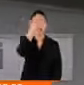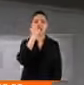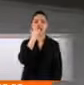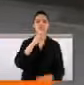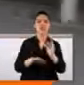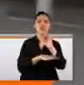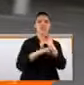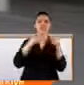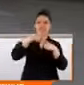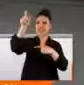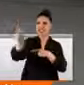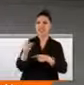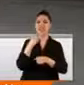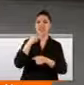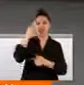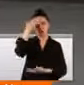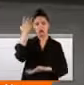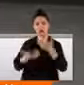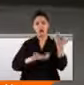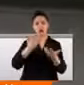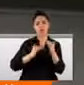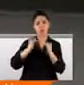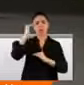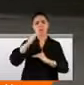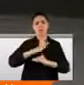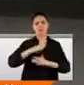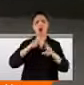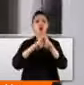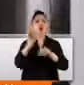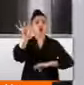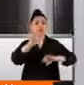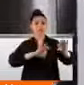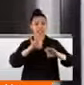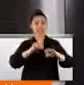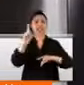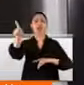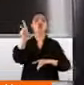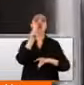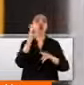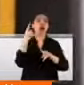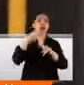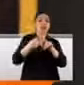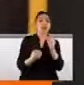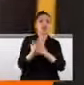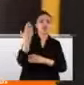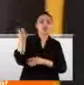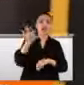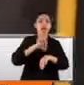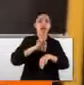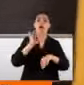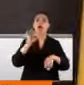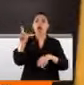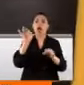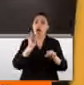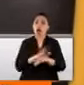yaşayan Zehra Taraş yüksek ateş şikayetiyle hastaneye gitti. Koronavirüs testi yapılan kadının sonucu pozitifti. Hemen hasta nakil